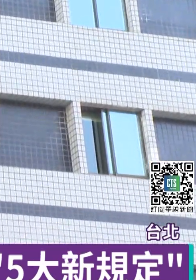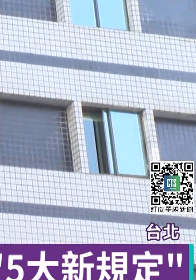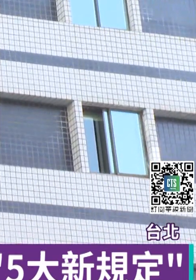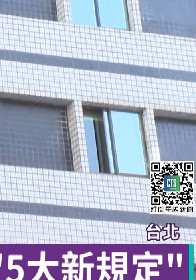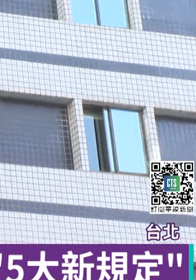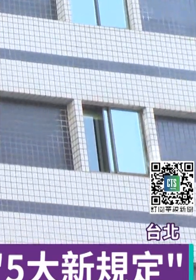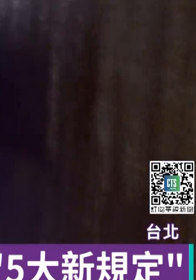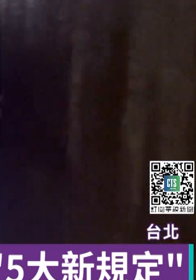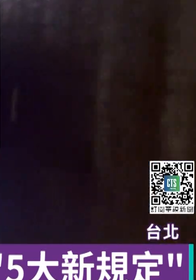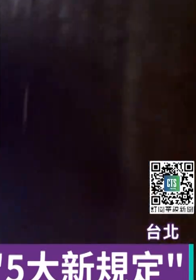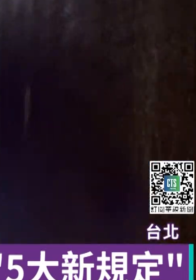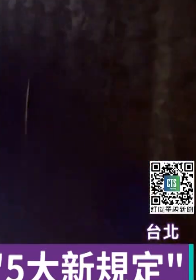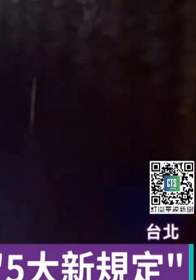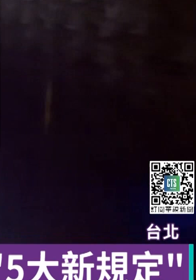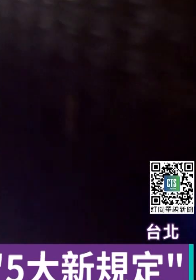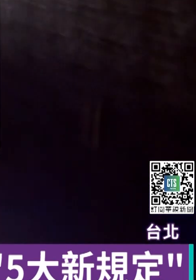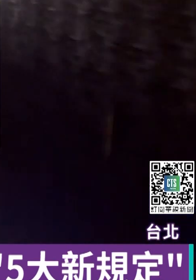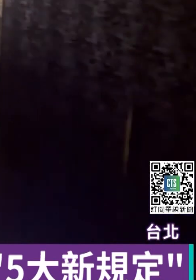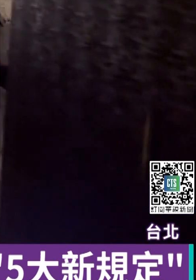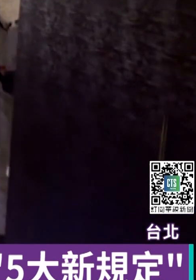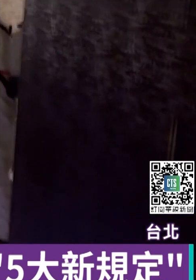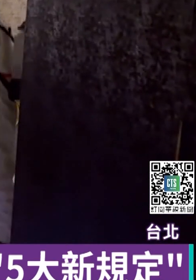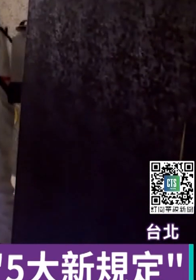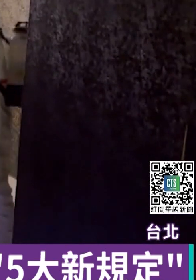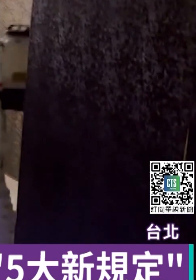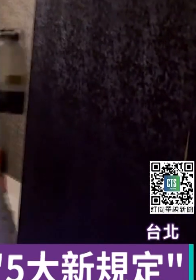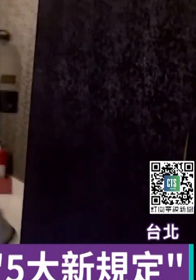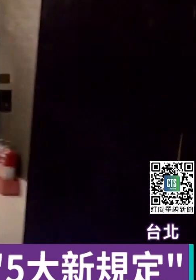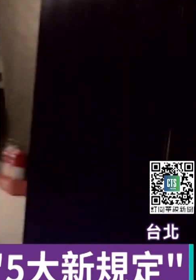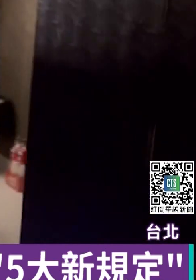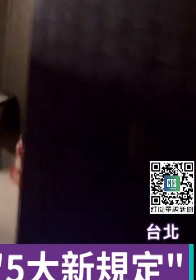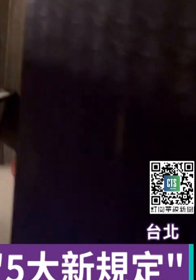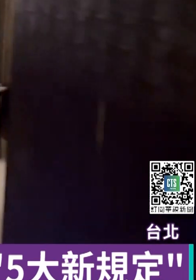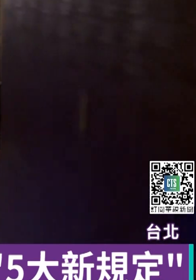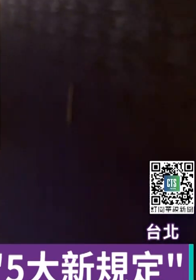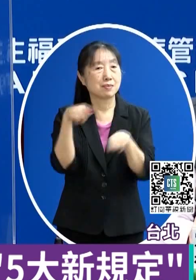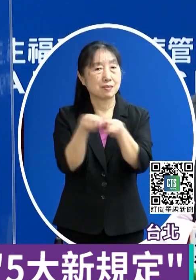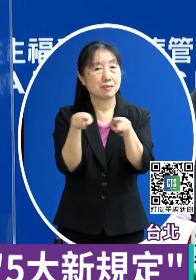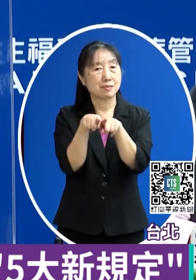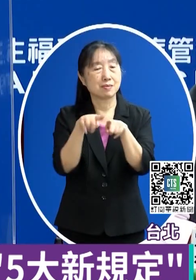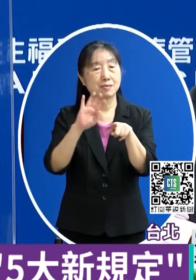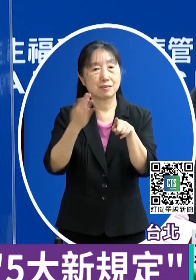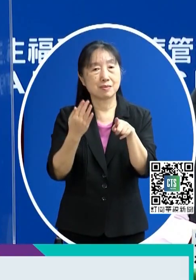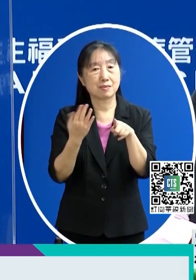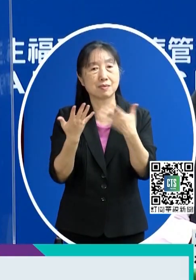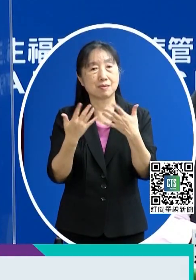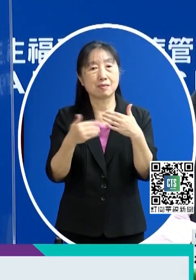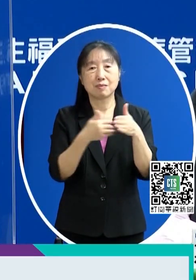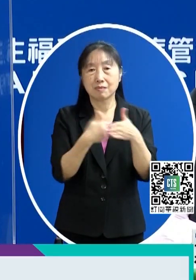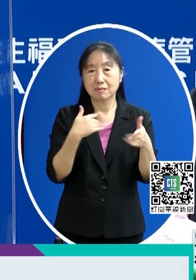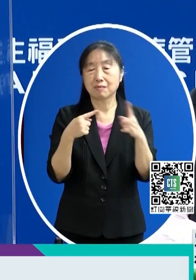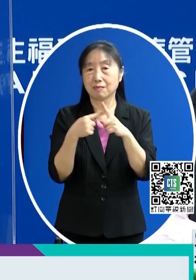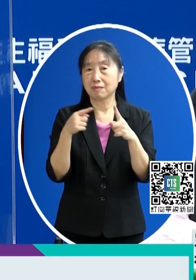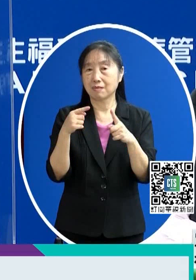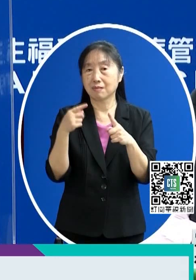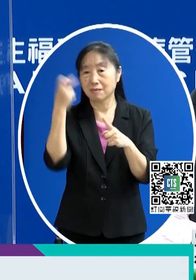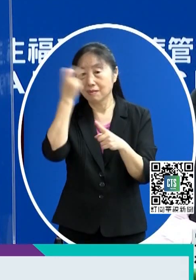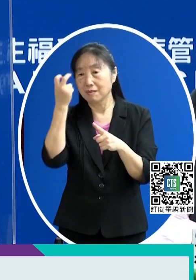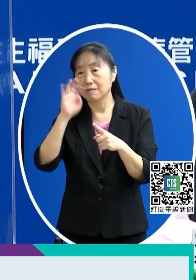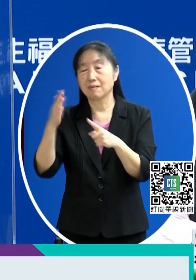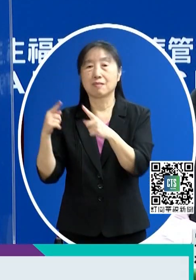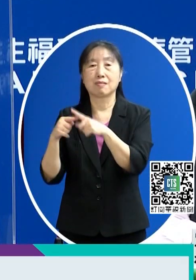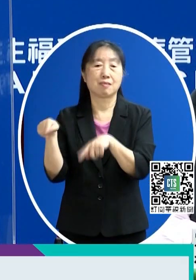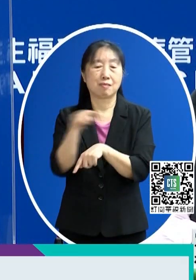的病房比较吃紧，控床率不到50%，但整体量能还算充足。 不管是隔离的人或是检疫的